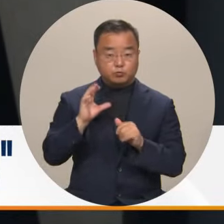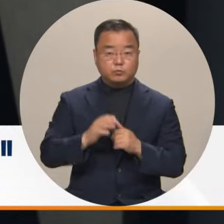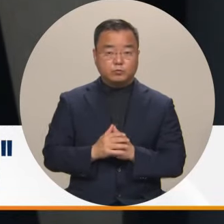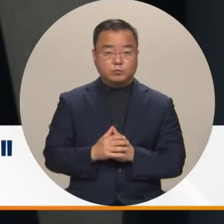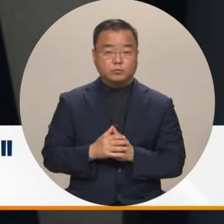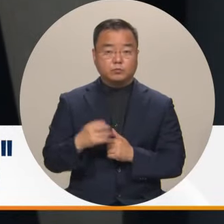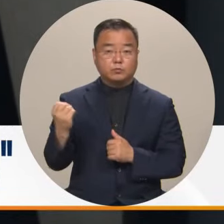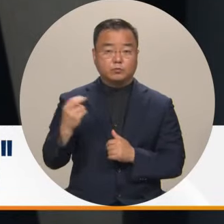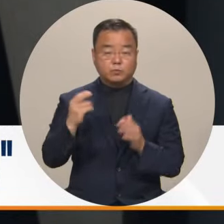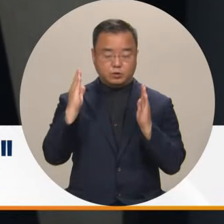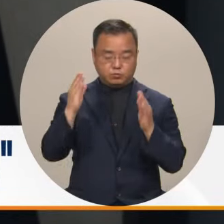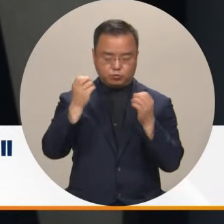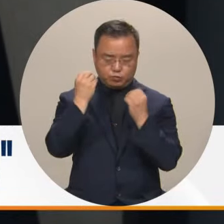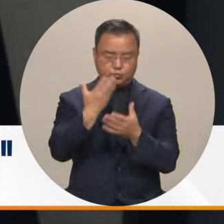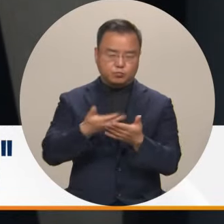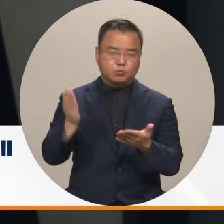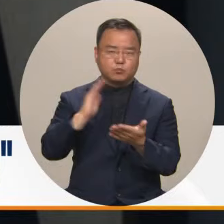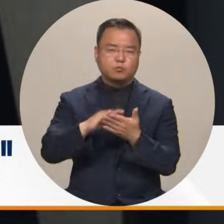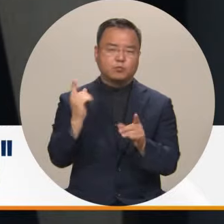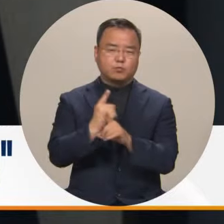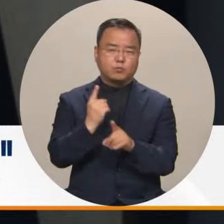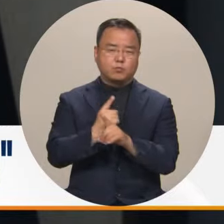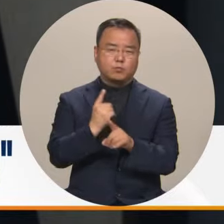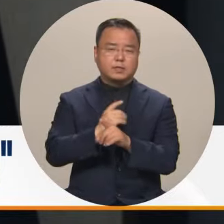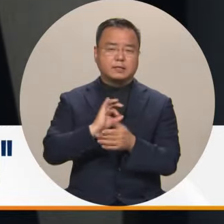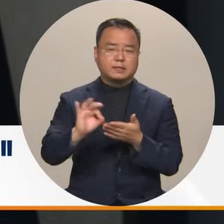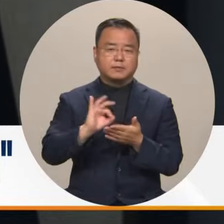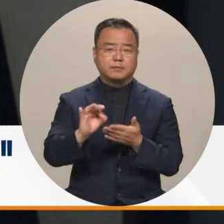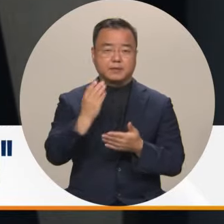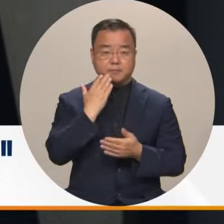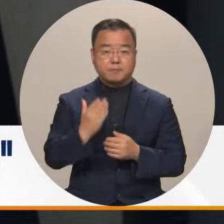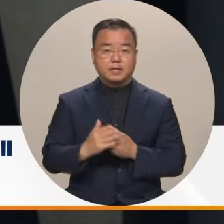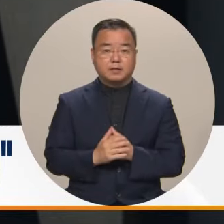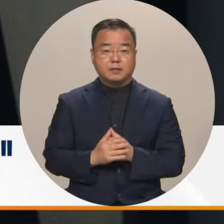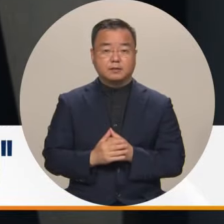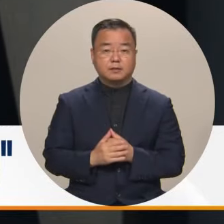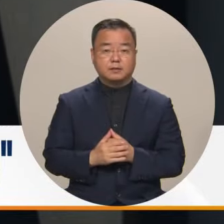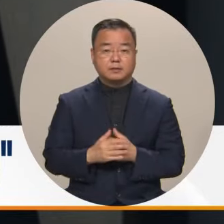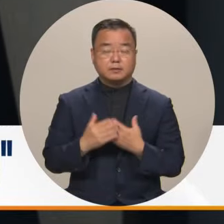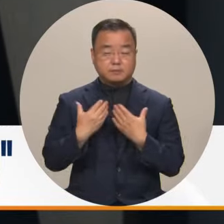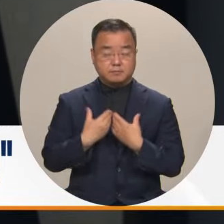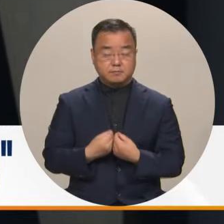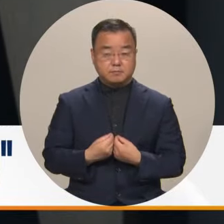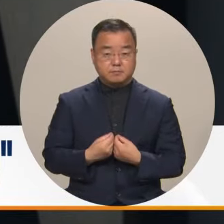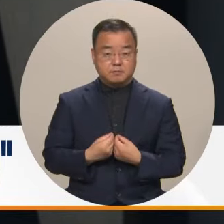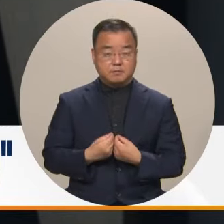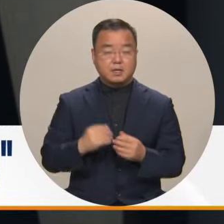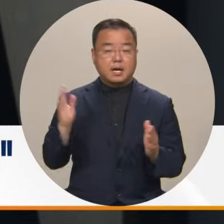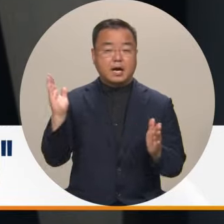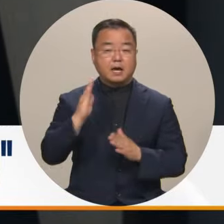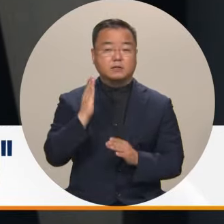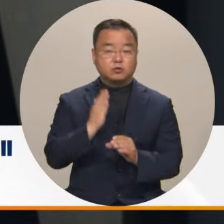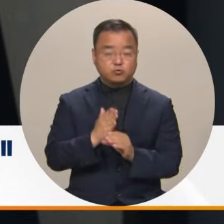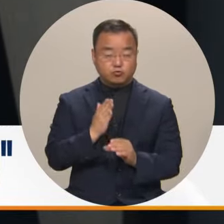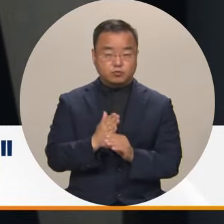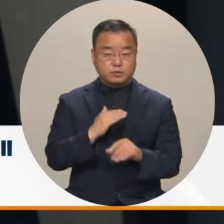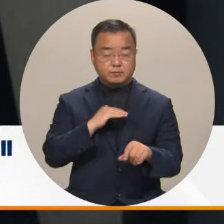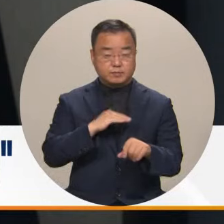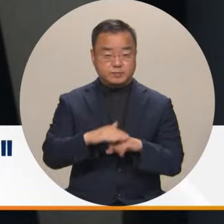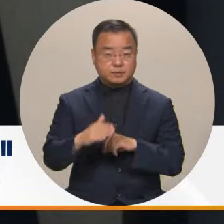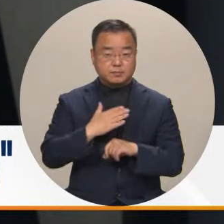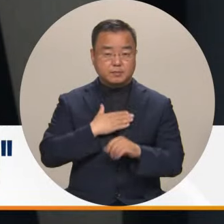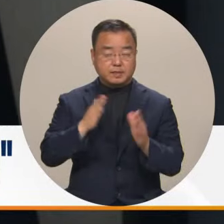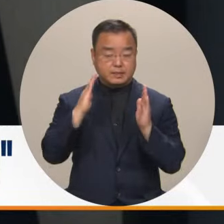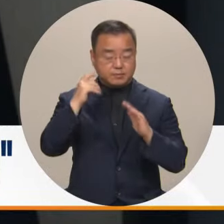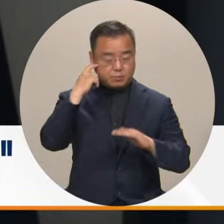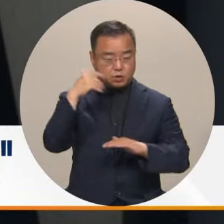수업 혁신에도 사용할 수가 있더라고요 내가 예를 들어서 요새 스던 에이전시 학생 중심형 내 수업